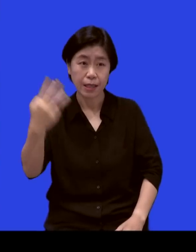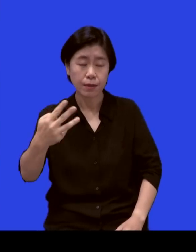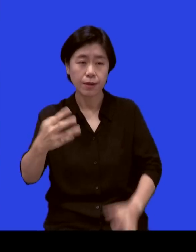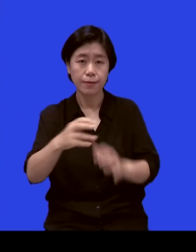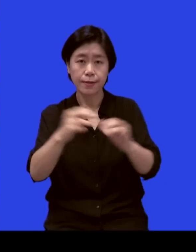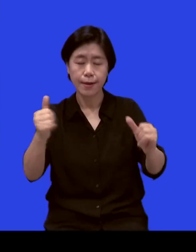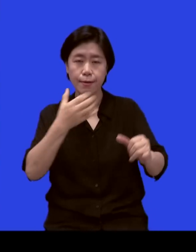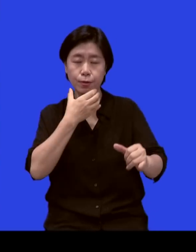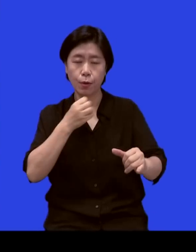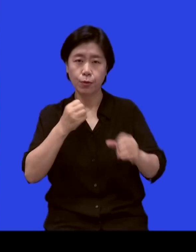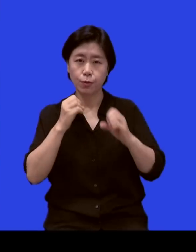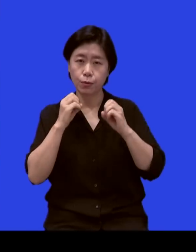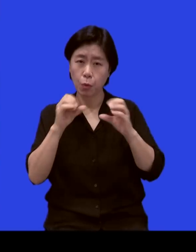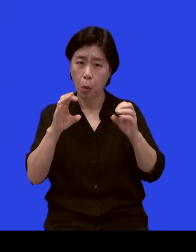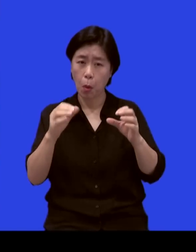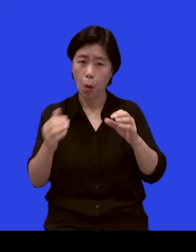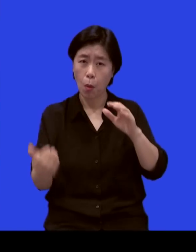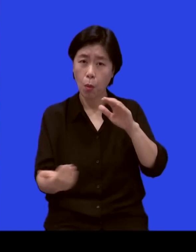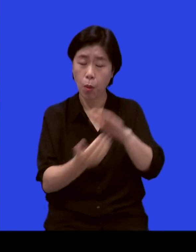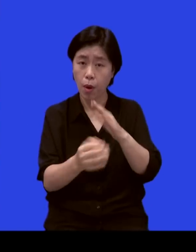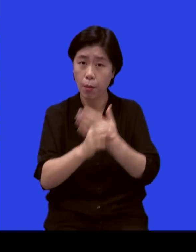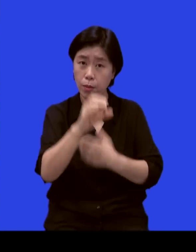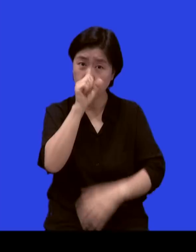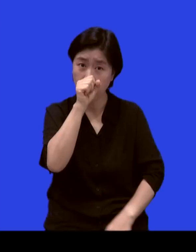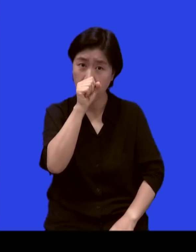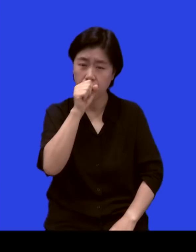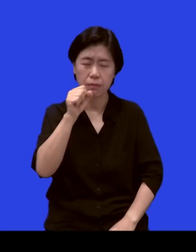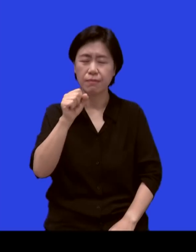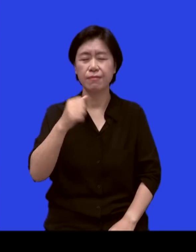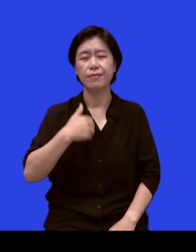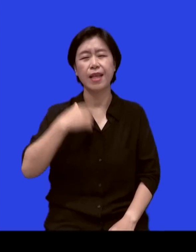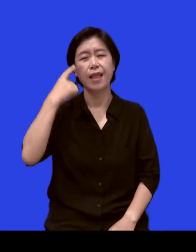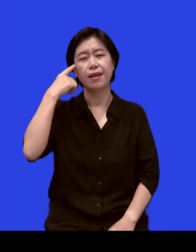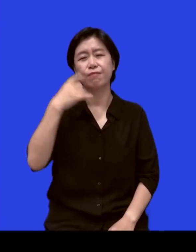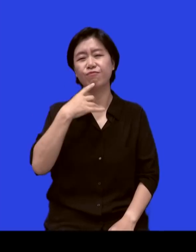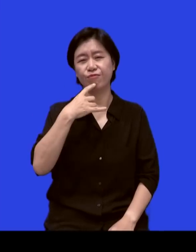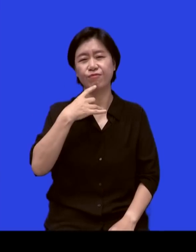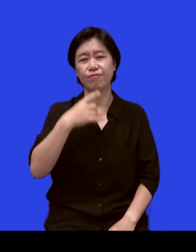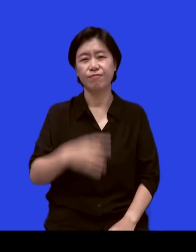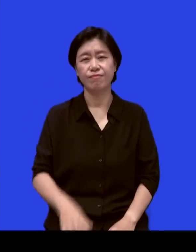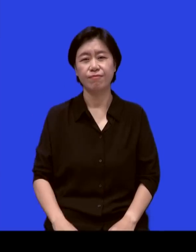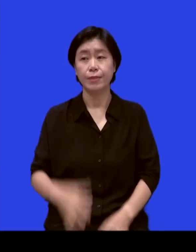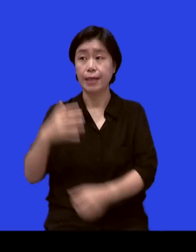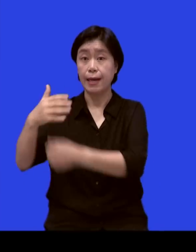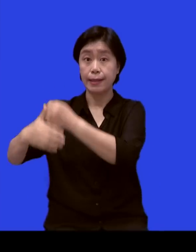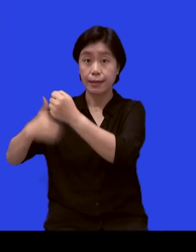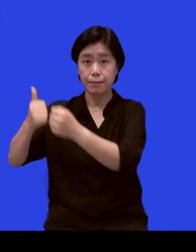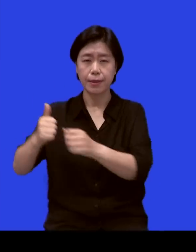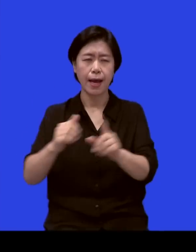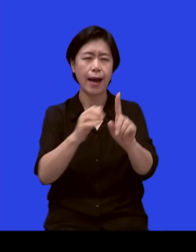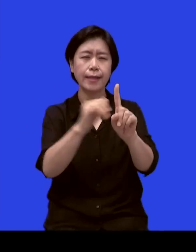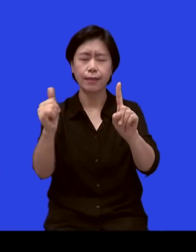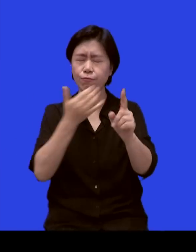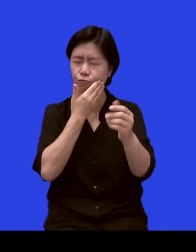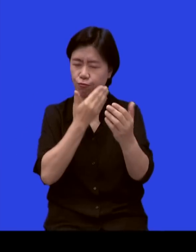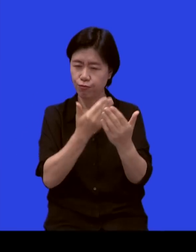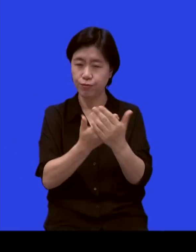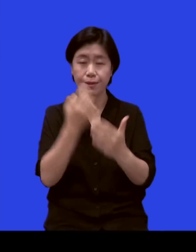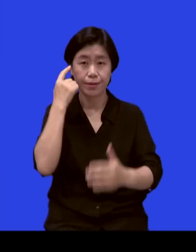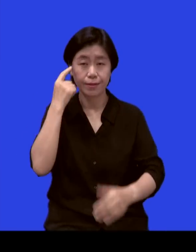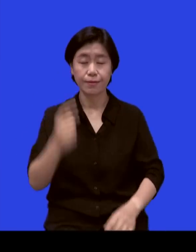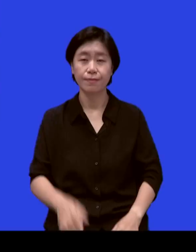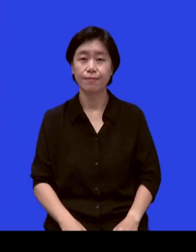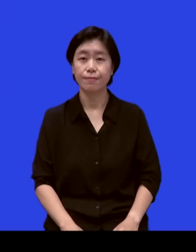네. 근데 그거는 제 생각이고 예. 하나님은 항상 한 사람 그럼요. 네, 그 한 영혼을 구하시기